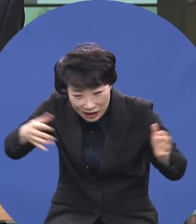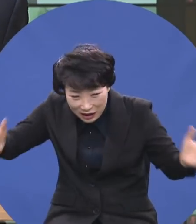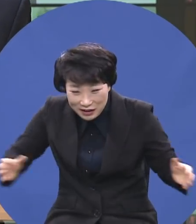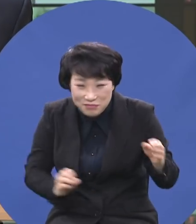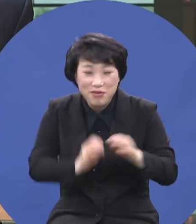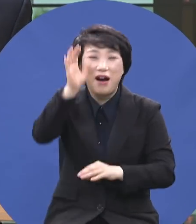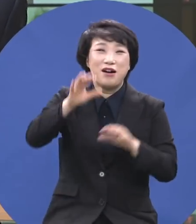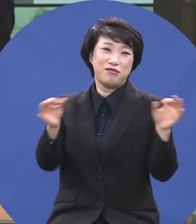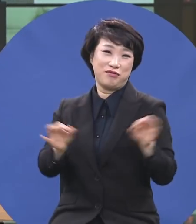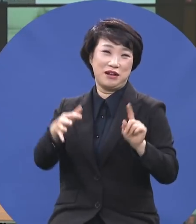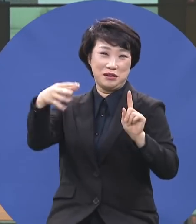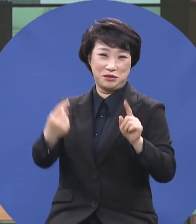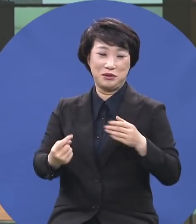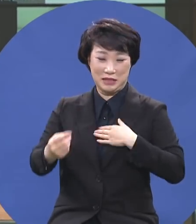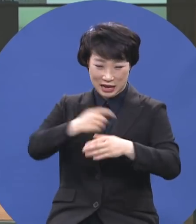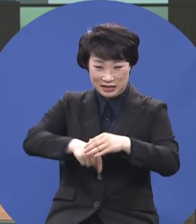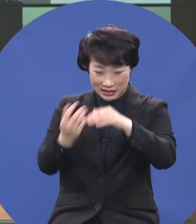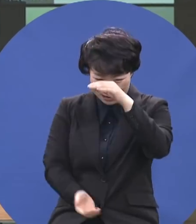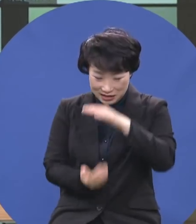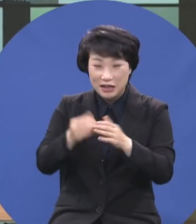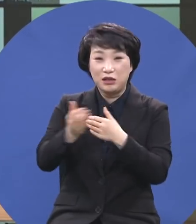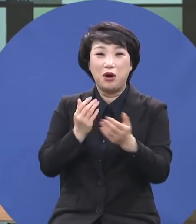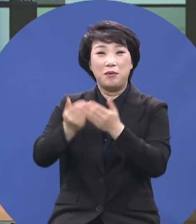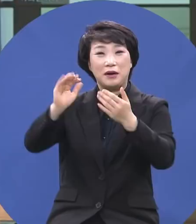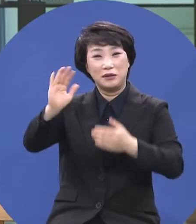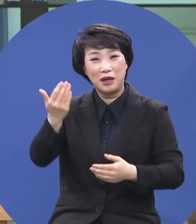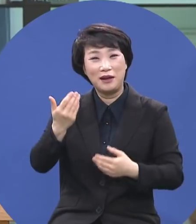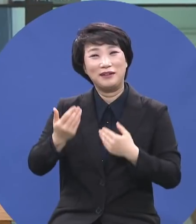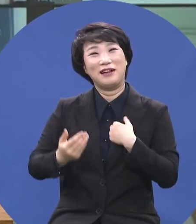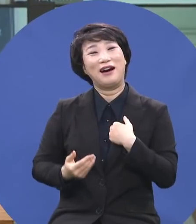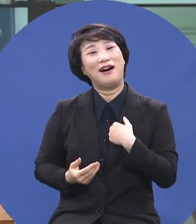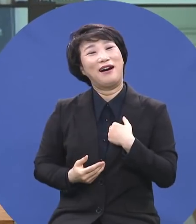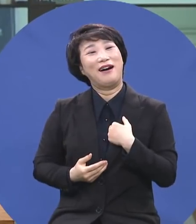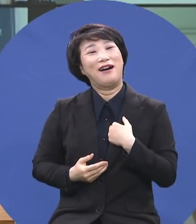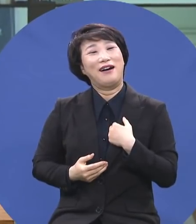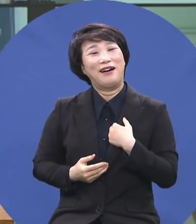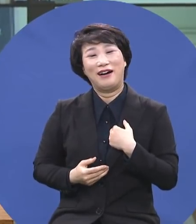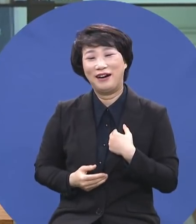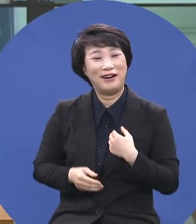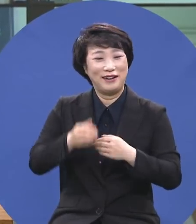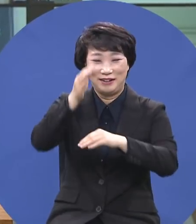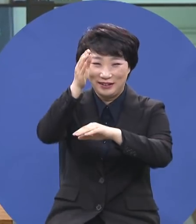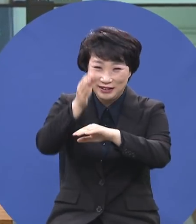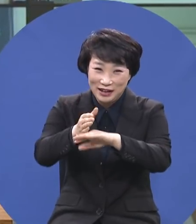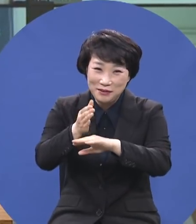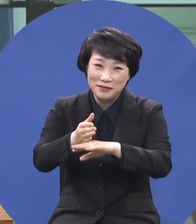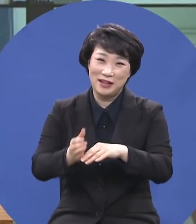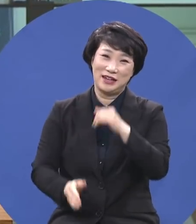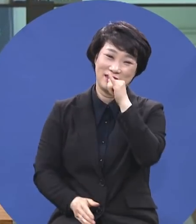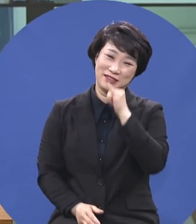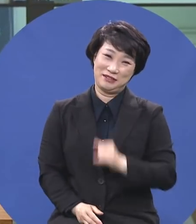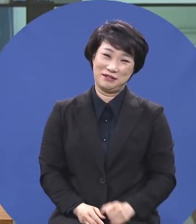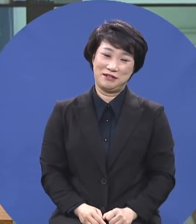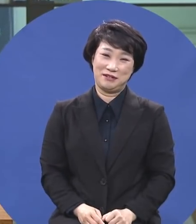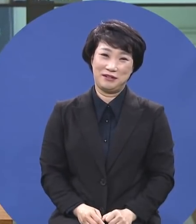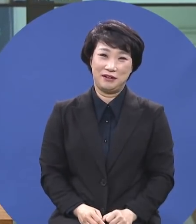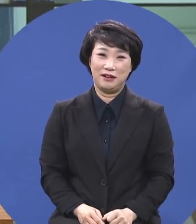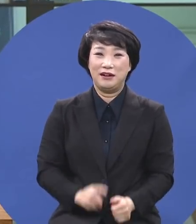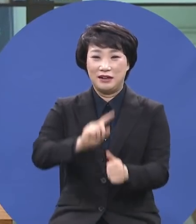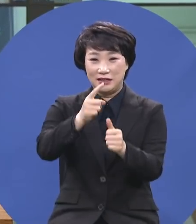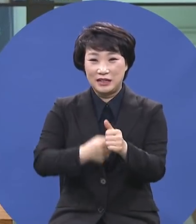초월해서 순간에 이루어지는 사건인가. 너무 감사하지 않습니까?